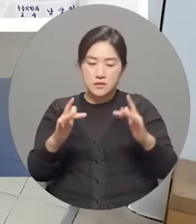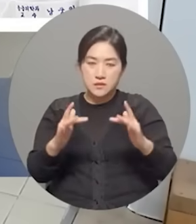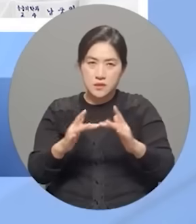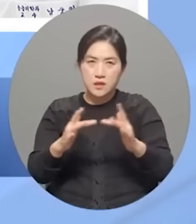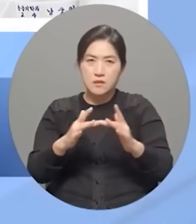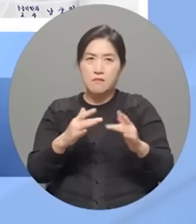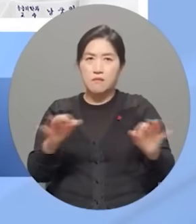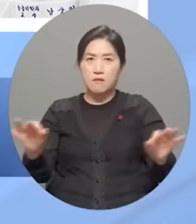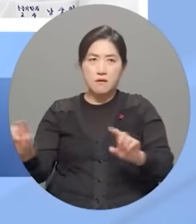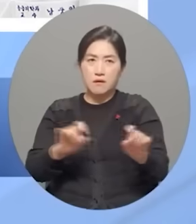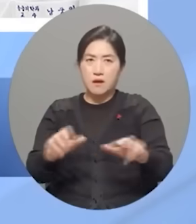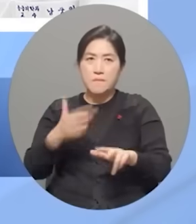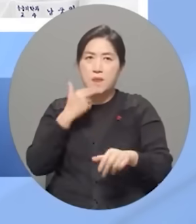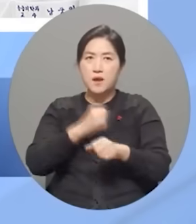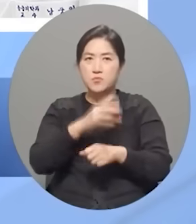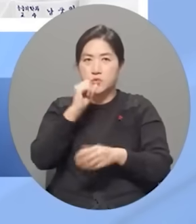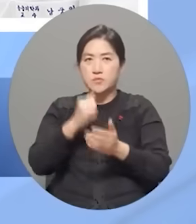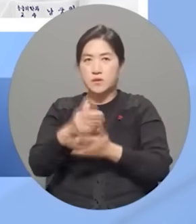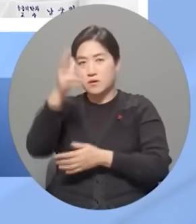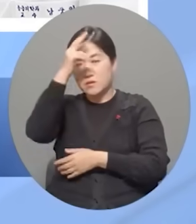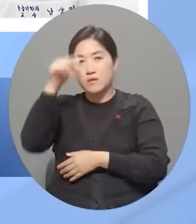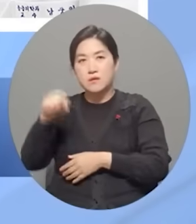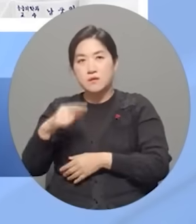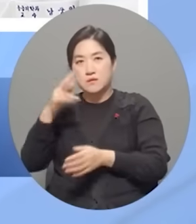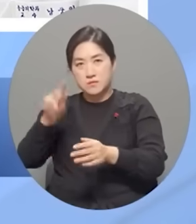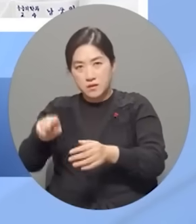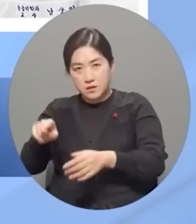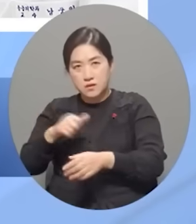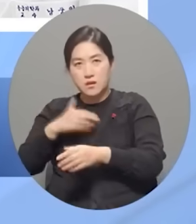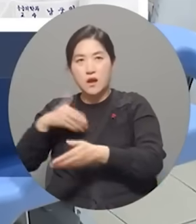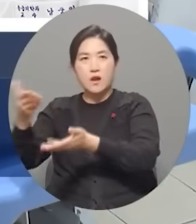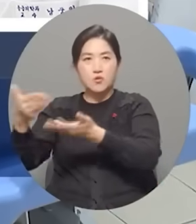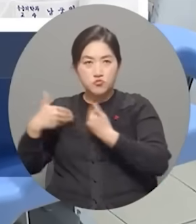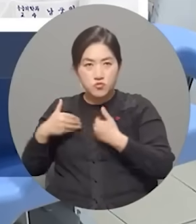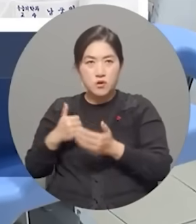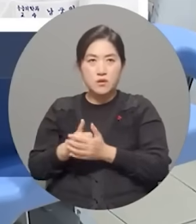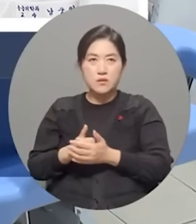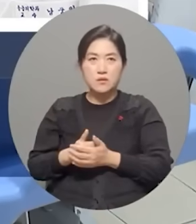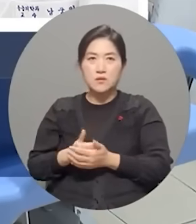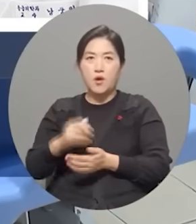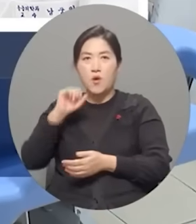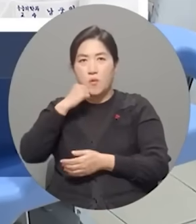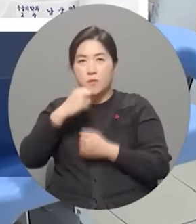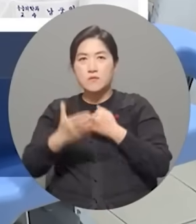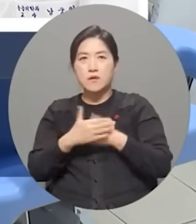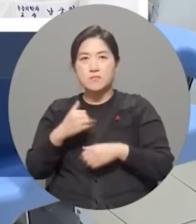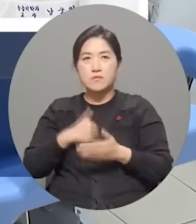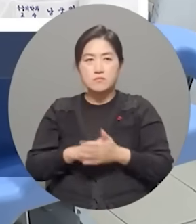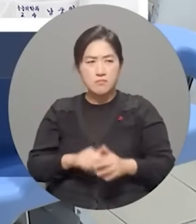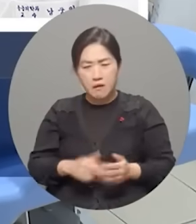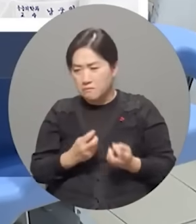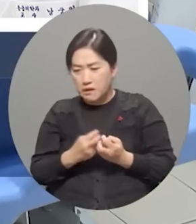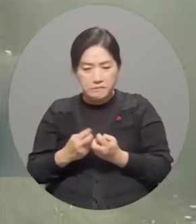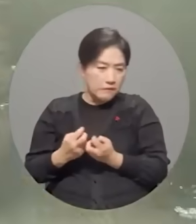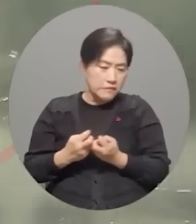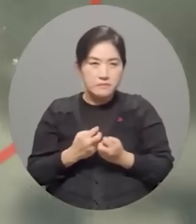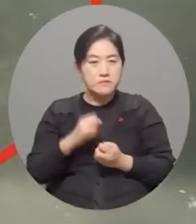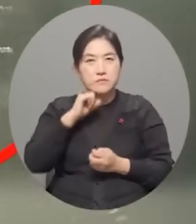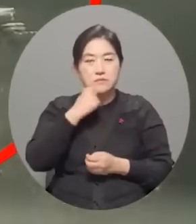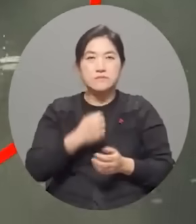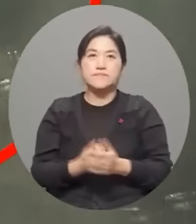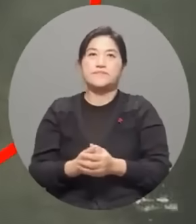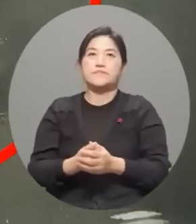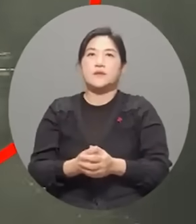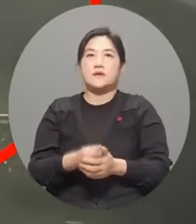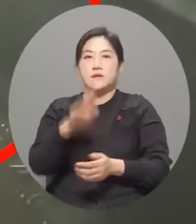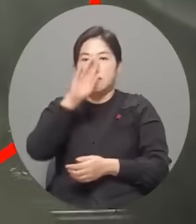가장 좋은데 경찰이 이 사람의 신원을 조회해서 우리한테 바로 알려주거나 그거 자체가 어렵다 보니까 저희가 지금 주먹구구로 찾고 있습니다. 박